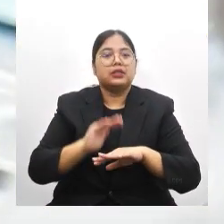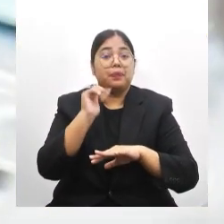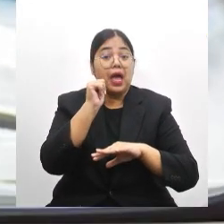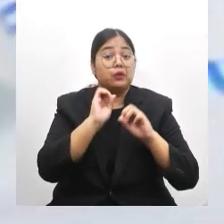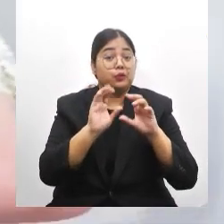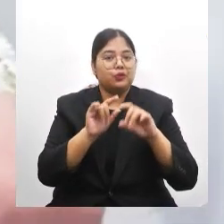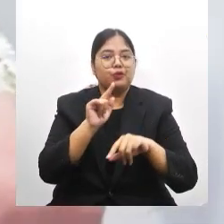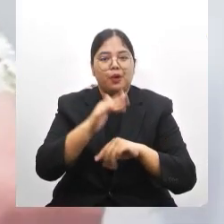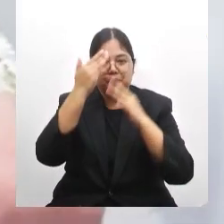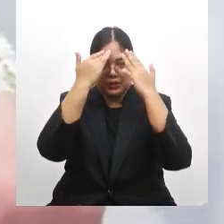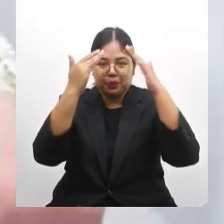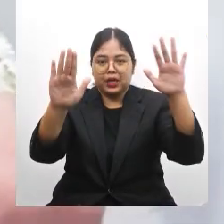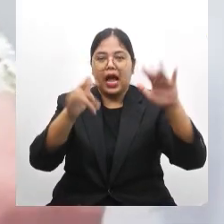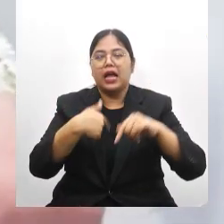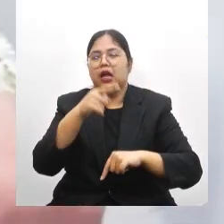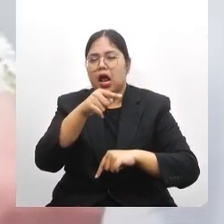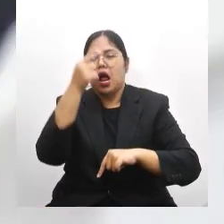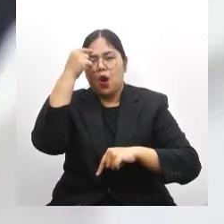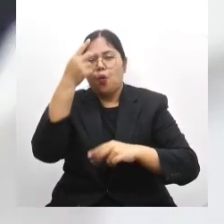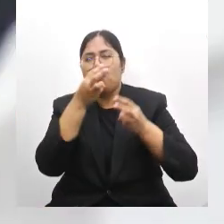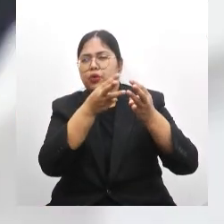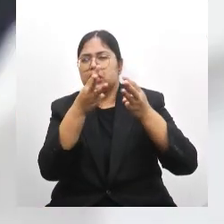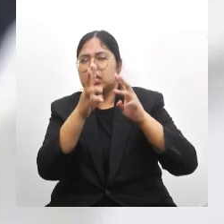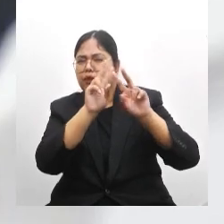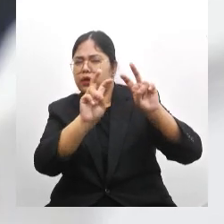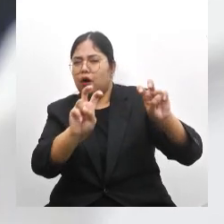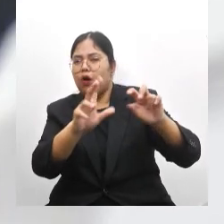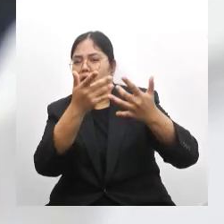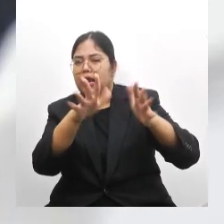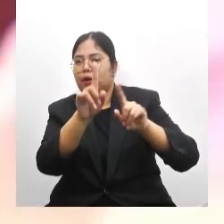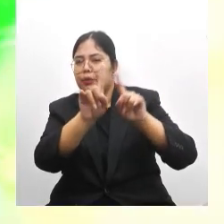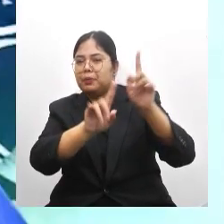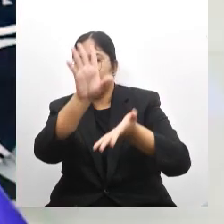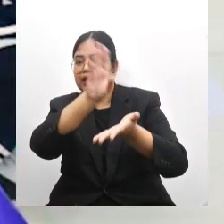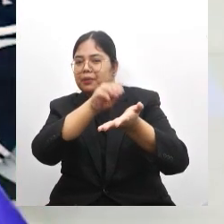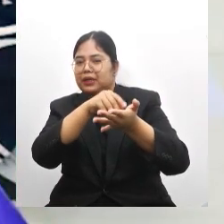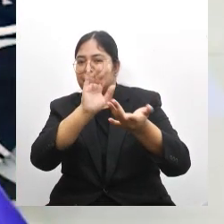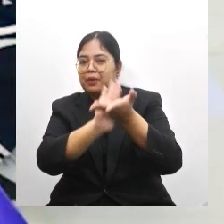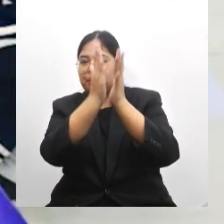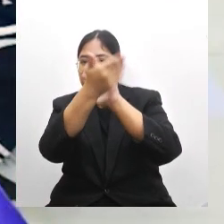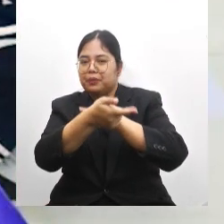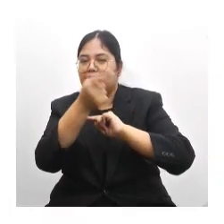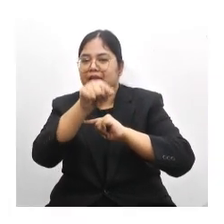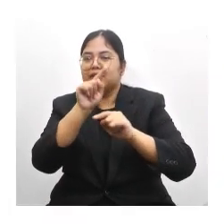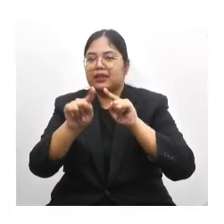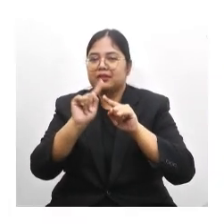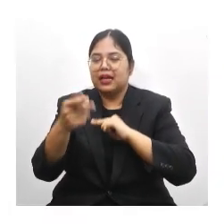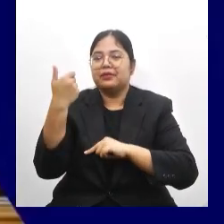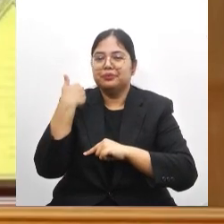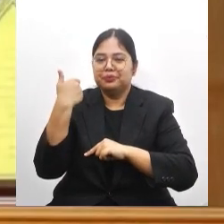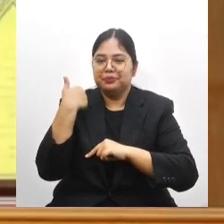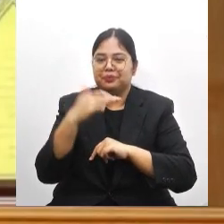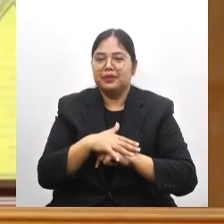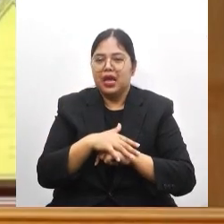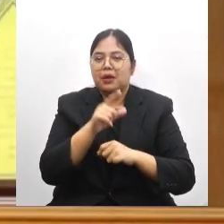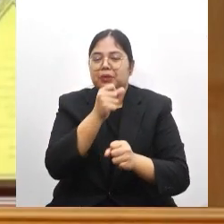จะมีประสบการณ์ในการถอดบทเรียนซึ่งเรียกว่าการจัดทำแนวปฏิบัติสู่ความเป็นเลิศหรือ best practice การถอด